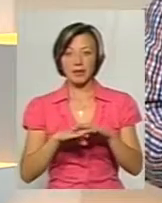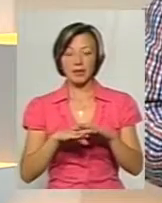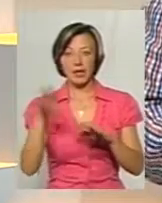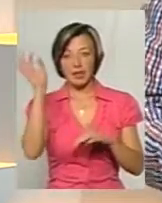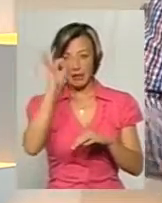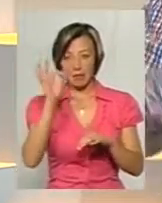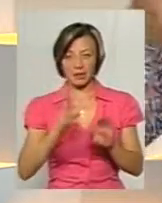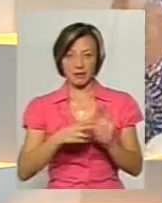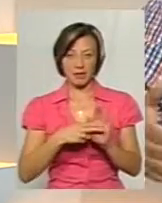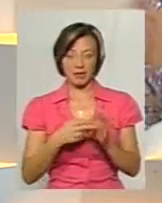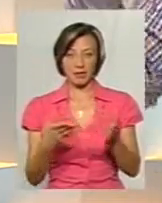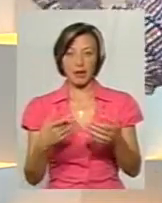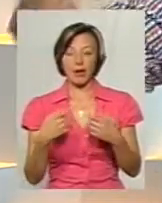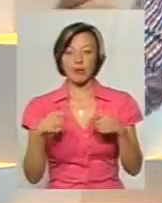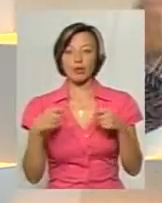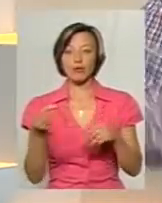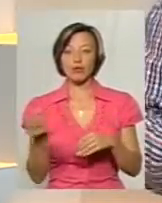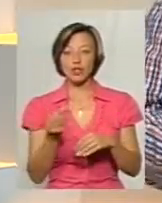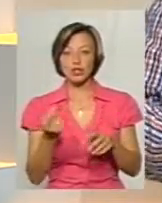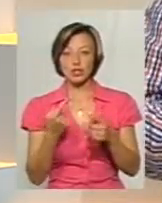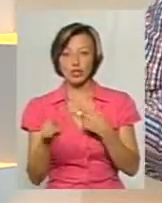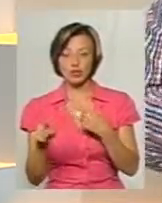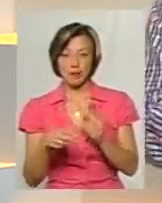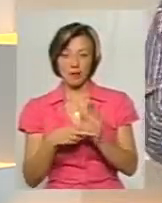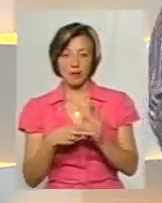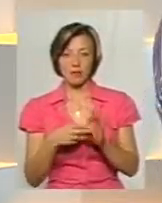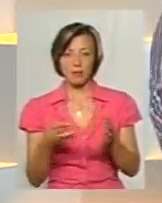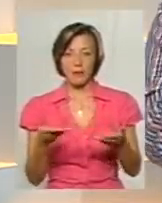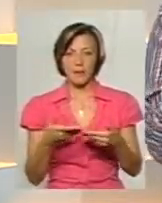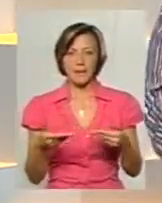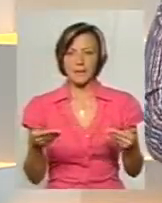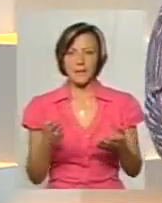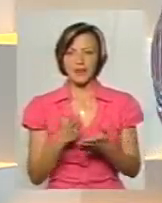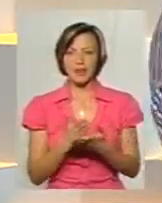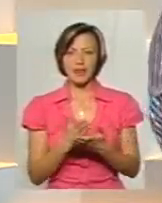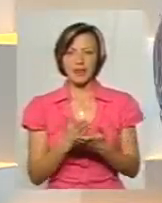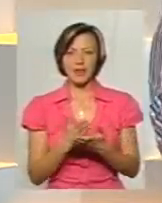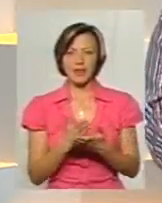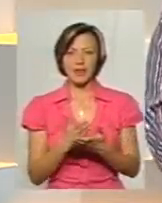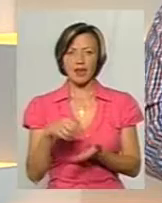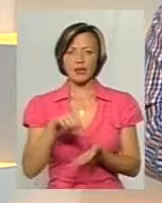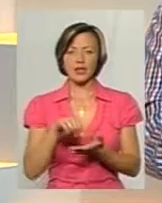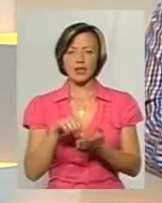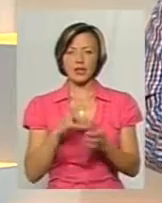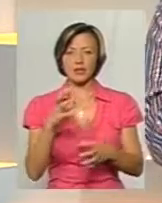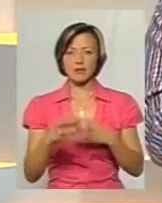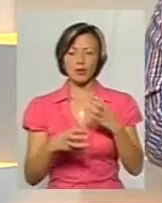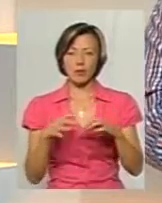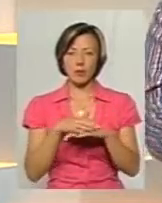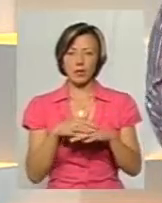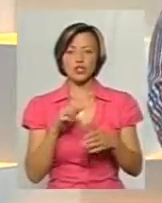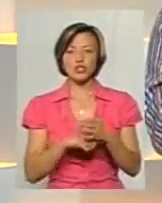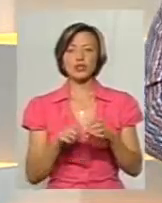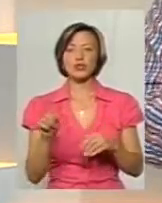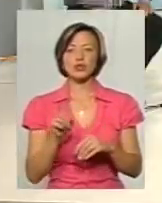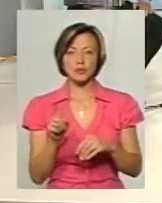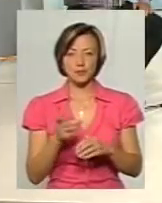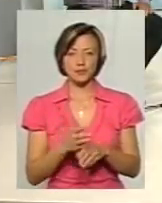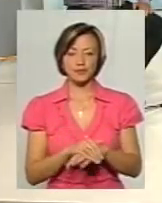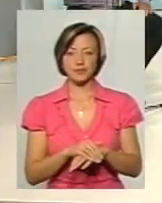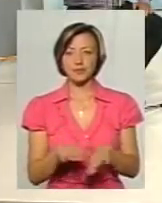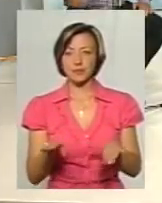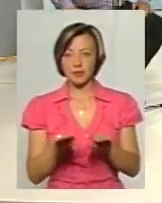брендами. Ми продаємо пшеницю під іншими брендами. Тобто ми не є граками на світовому ринку. Через що? Через в той час,